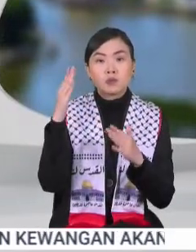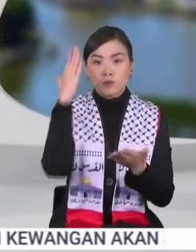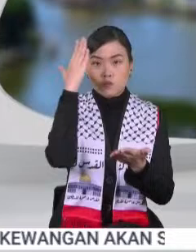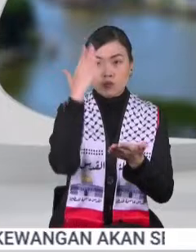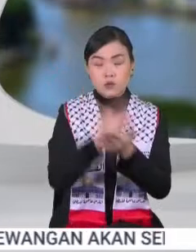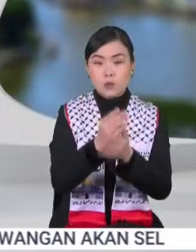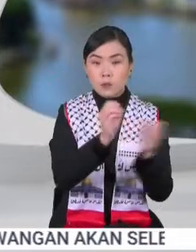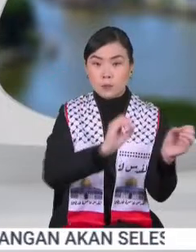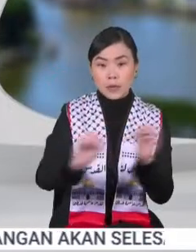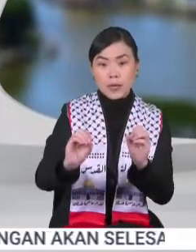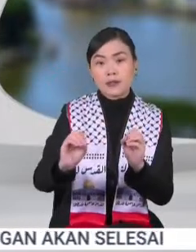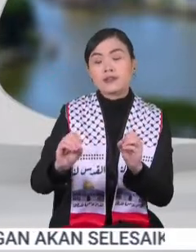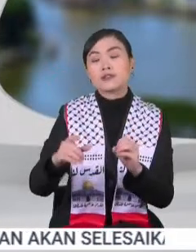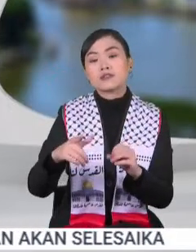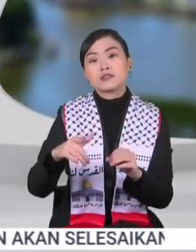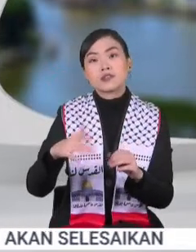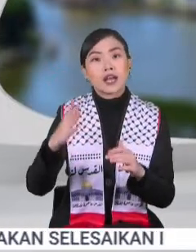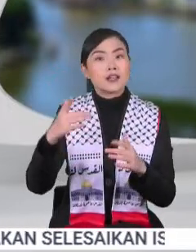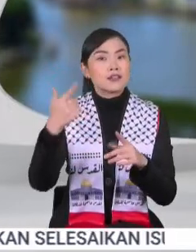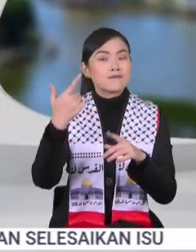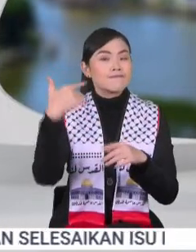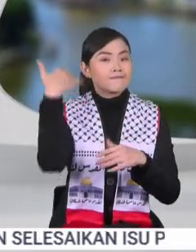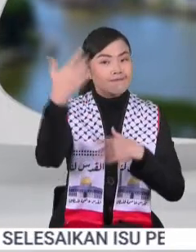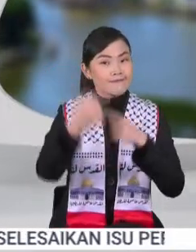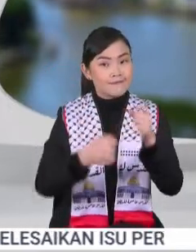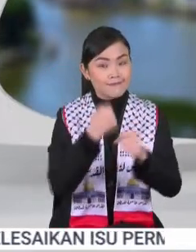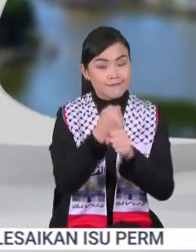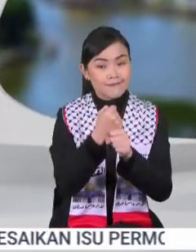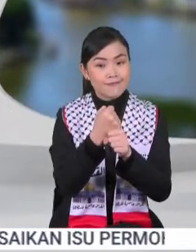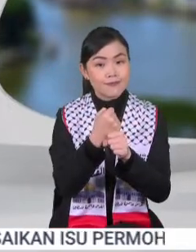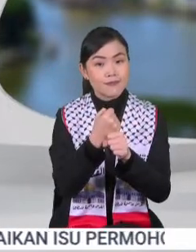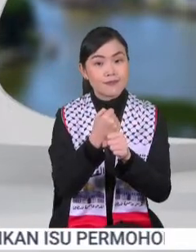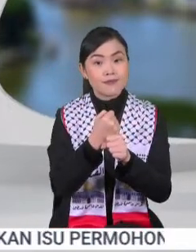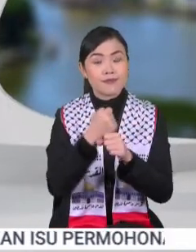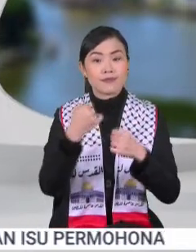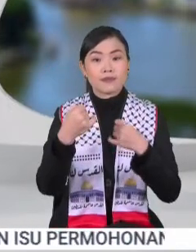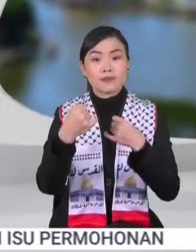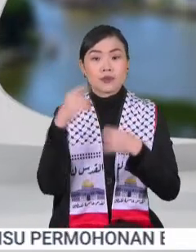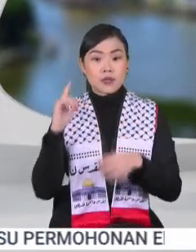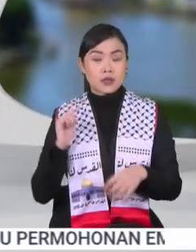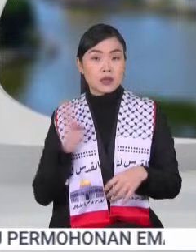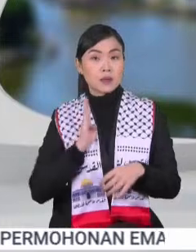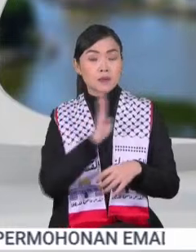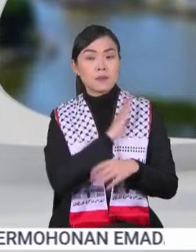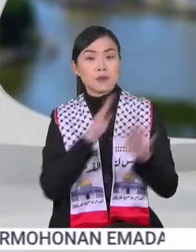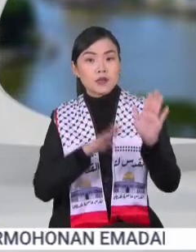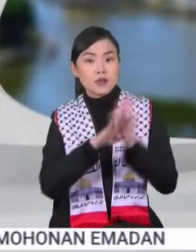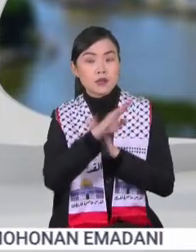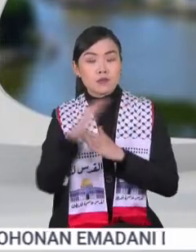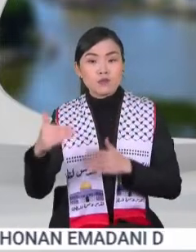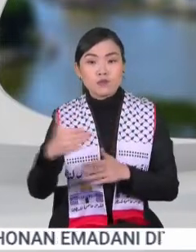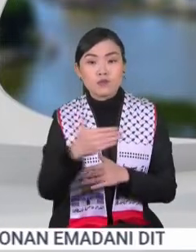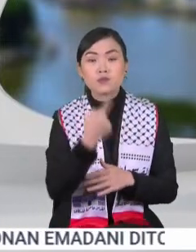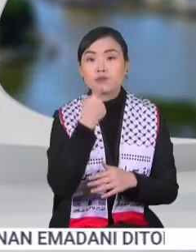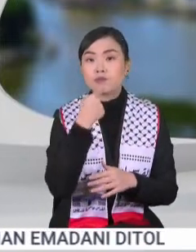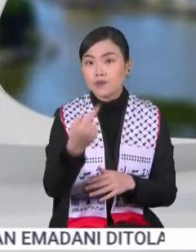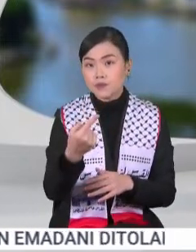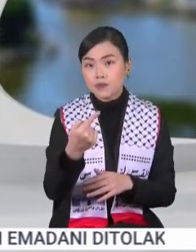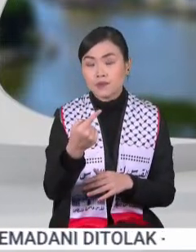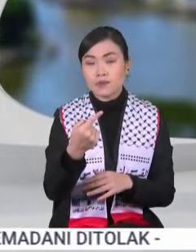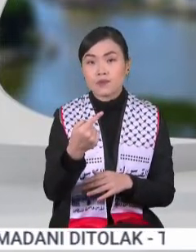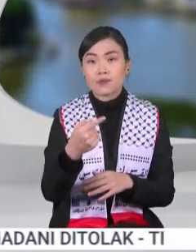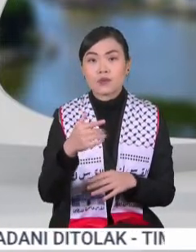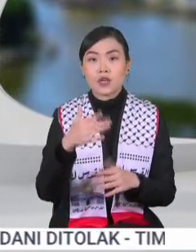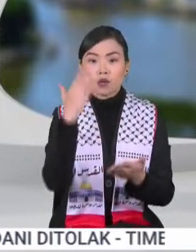operasinya selewat-lewatnya awal tahun depan pengerusi lembaga kemajuan ikan Malaysia lkim Mohamad Faiz Fazil berkata